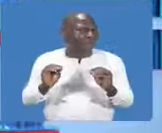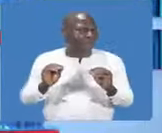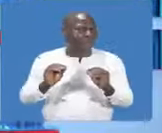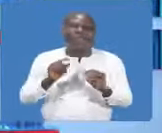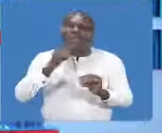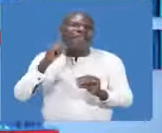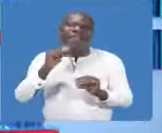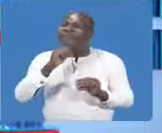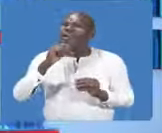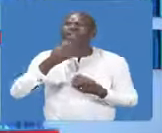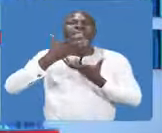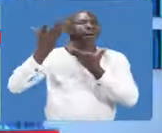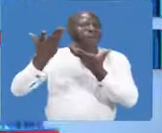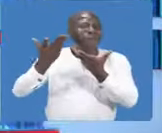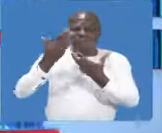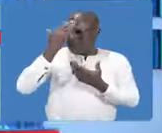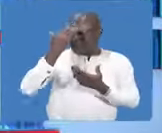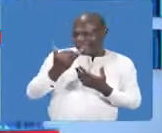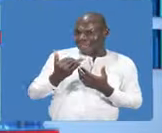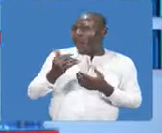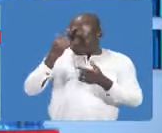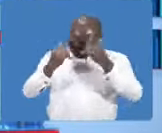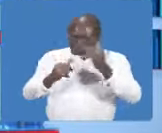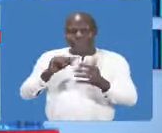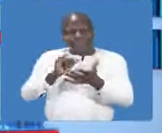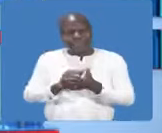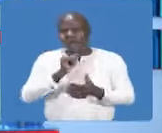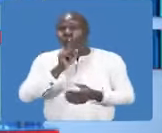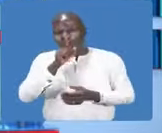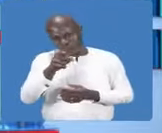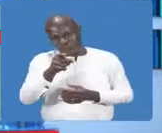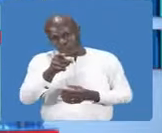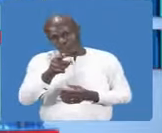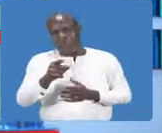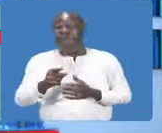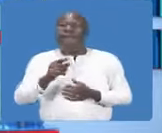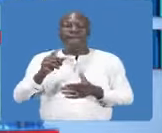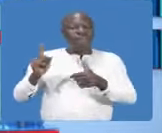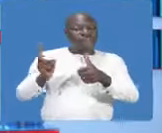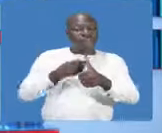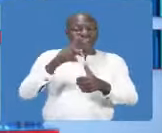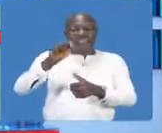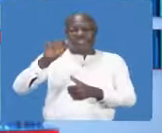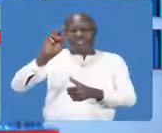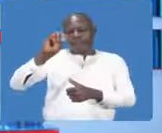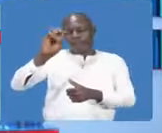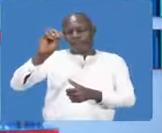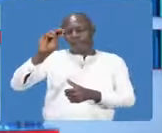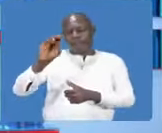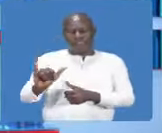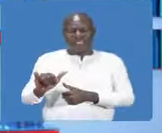ye ye ye ye ye ye ye ye ye ye ye ye ye ye ye ye ye ye ye ye. Last one, 1 Timothy chapter 2, verse